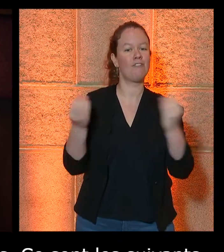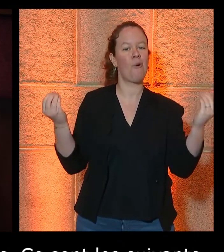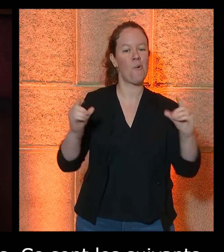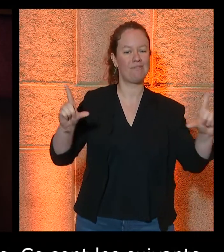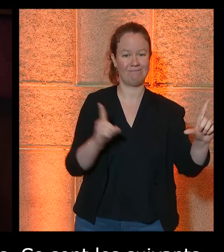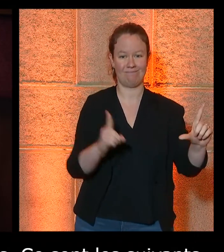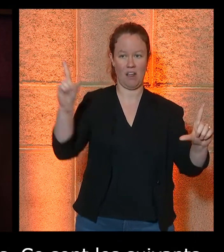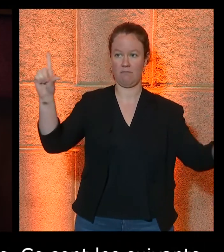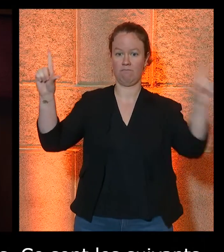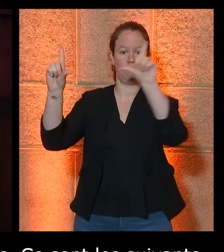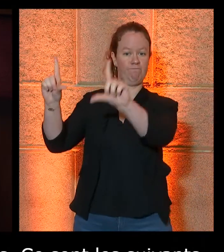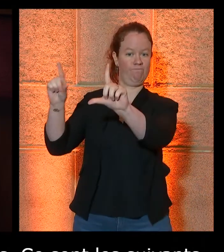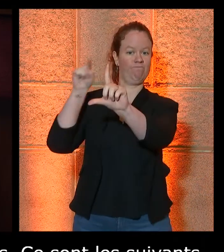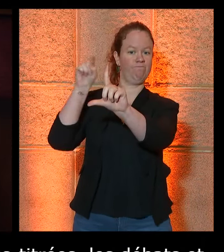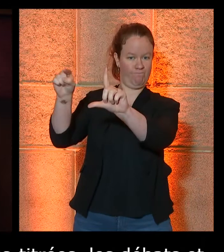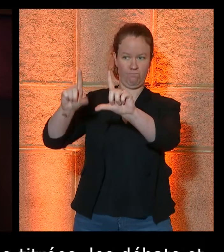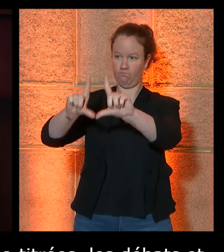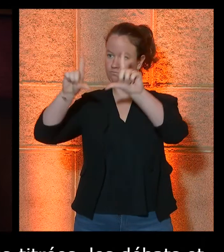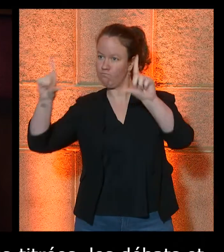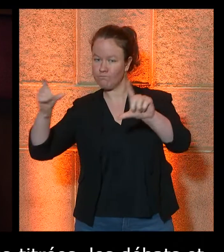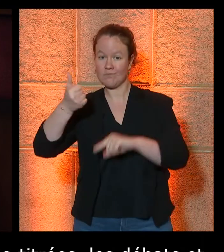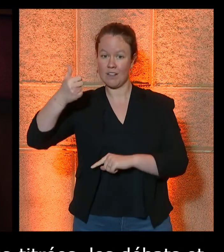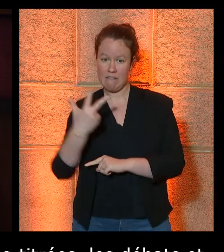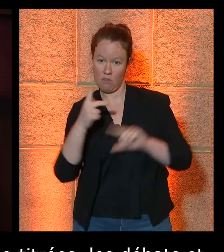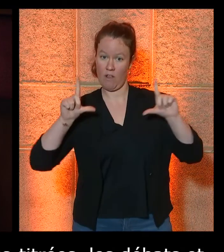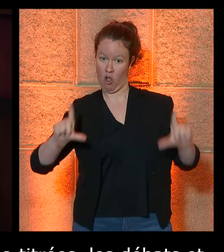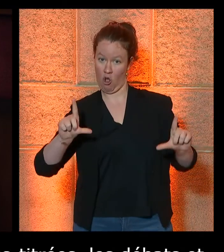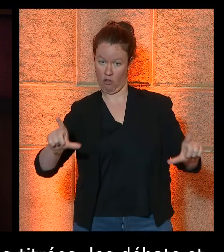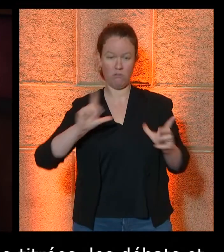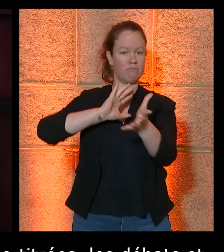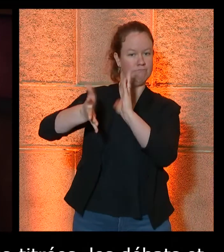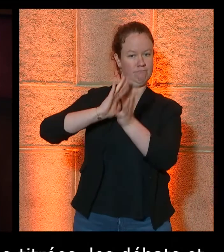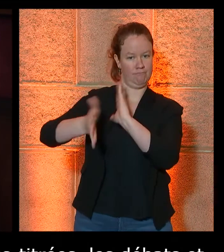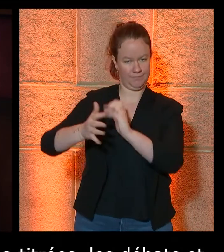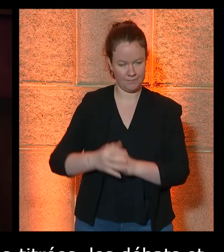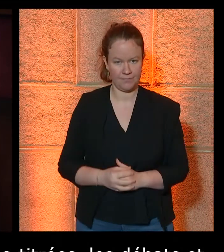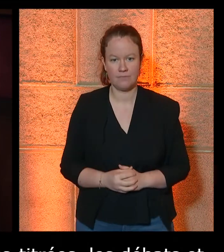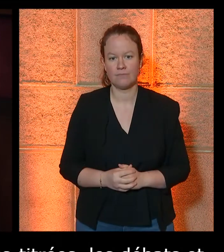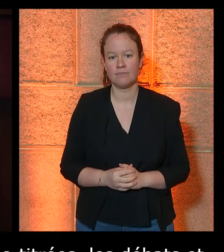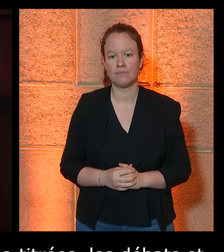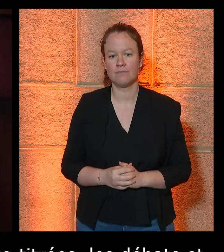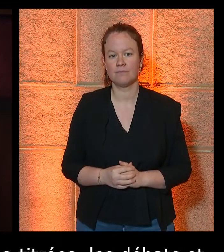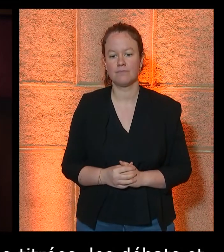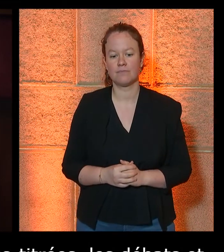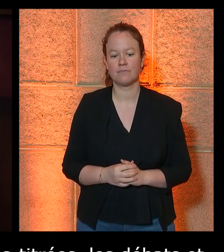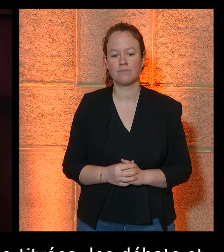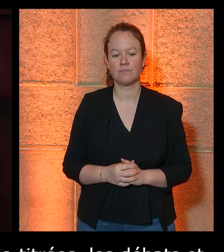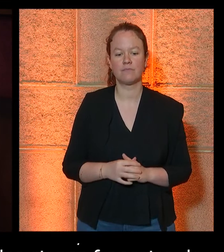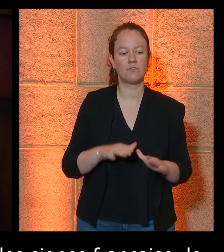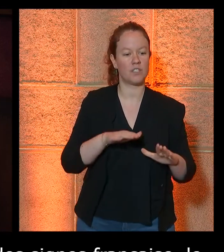avec une taille qui correspond à 1/3 de l'écran, et également une version